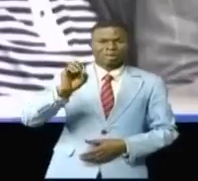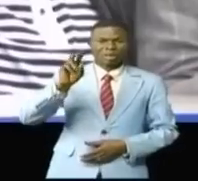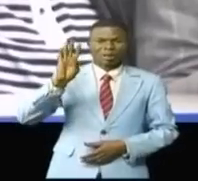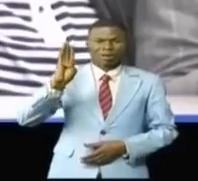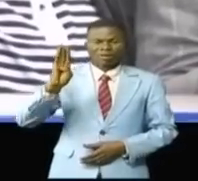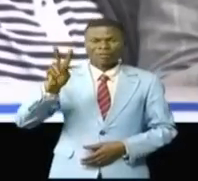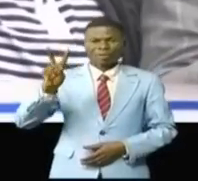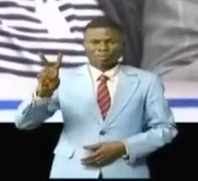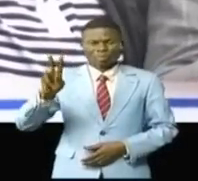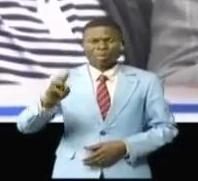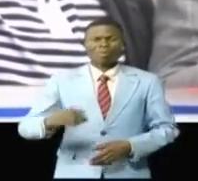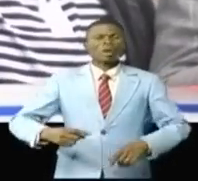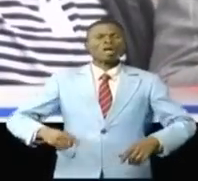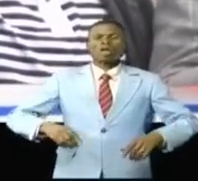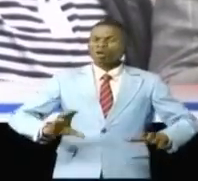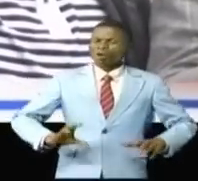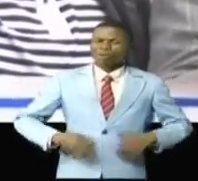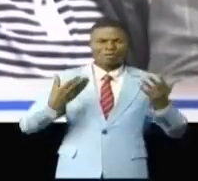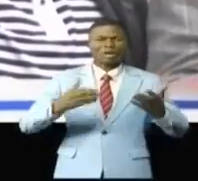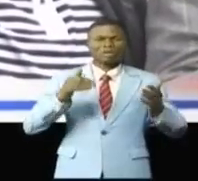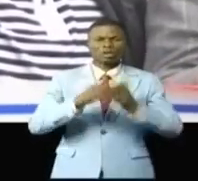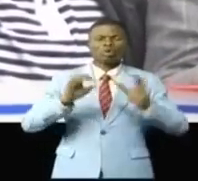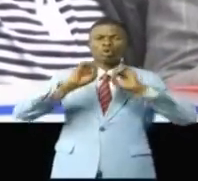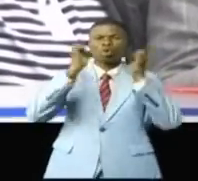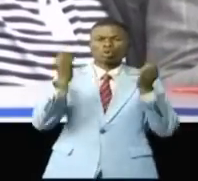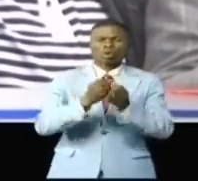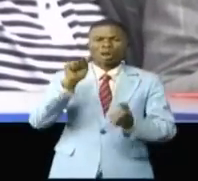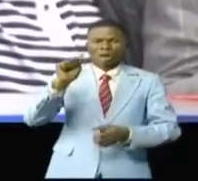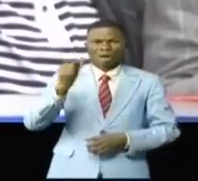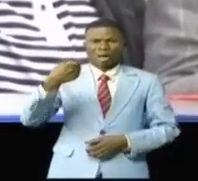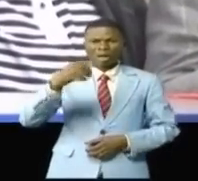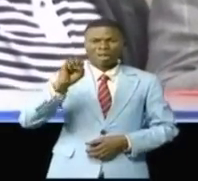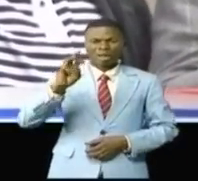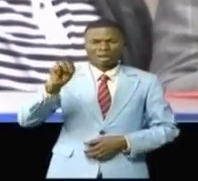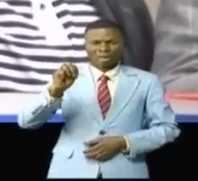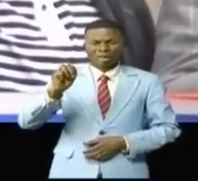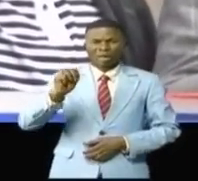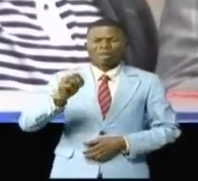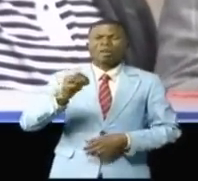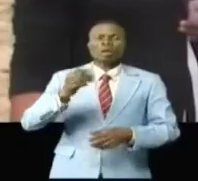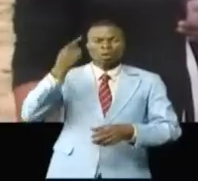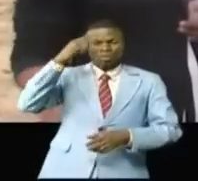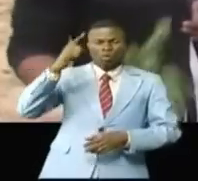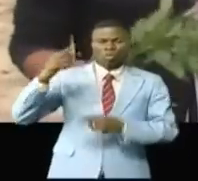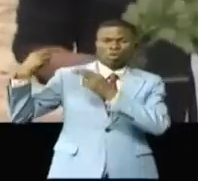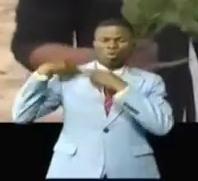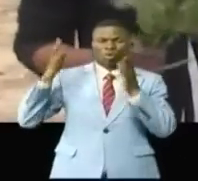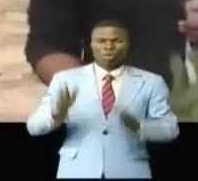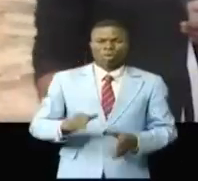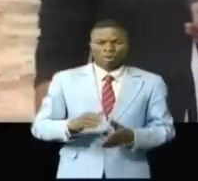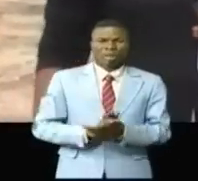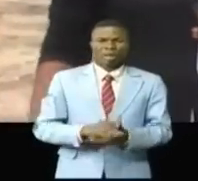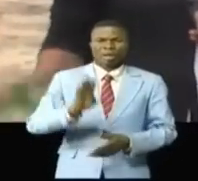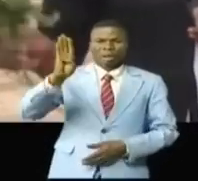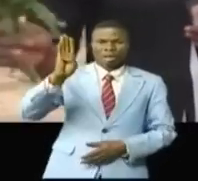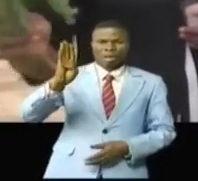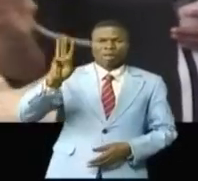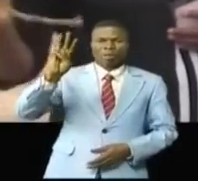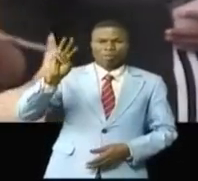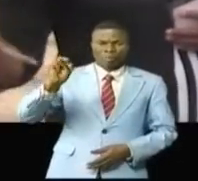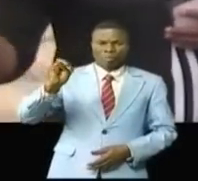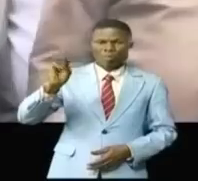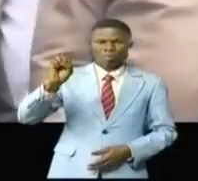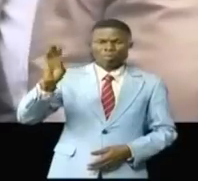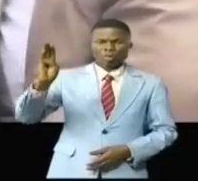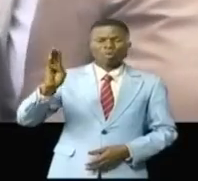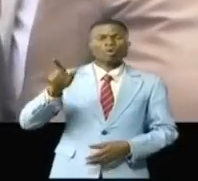opposition à une entreprise Agemi qui appartient à un certain Mboyo Ilombe, qu'on appelle Pelé